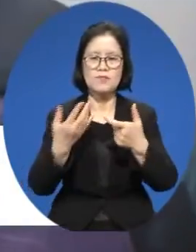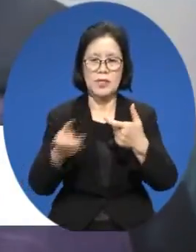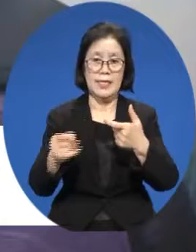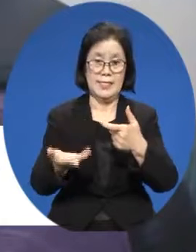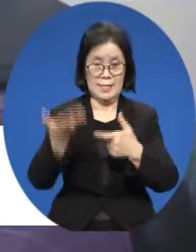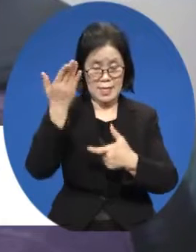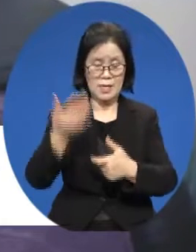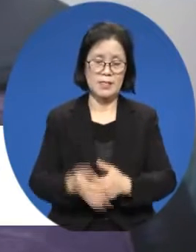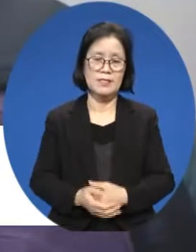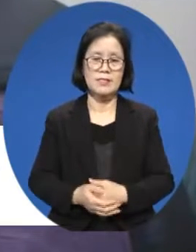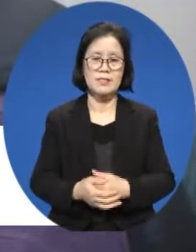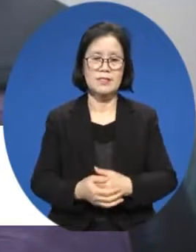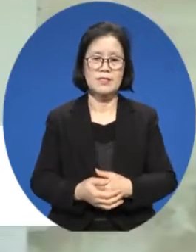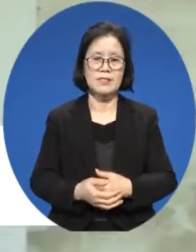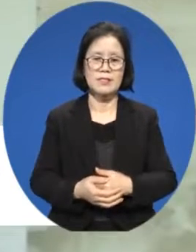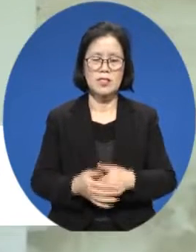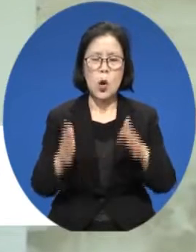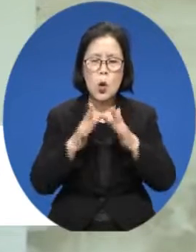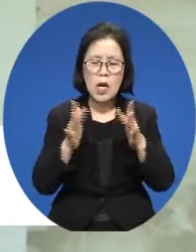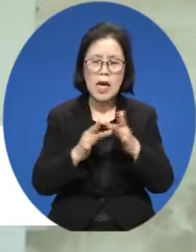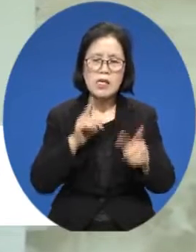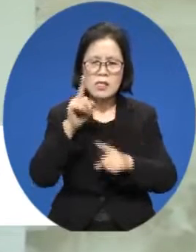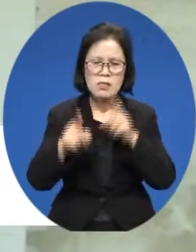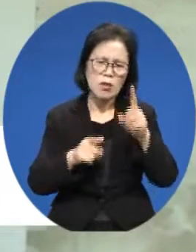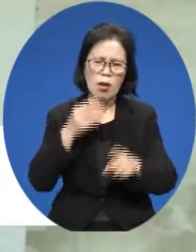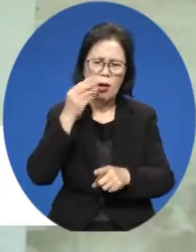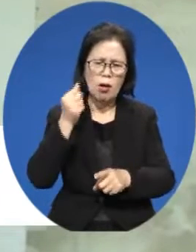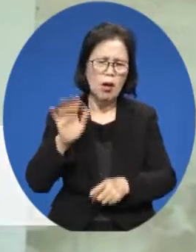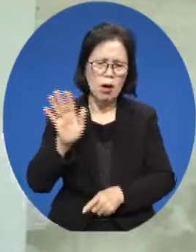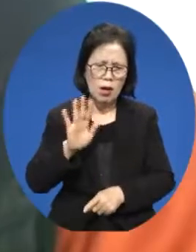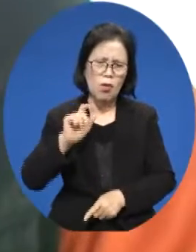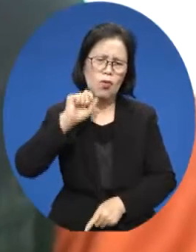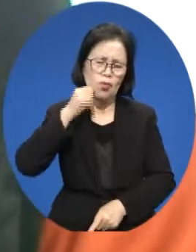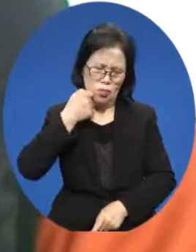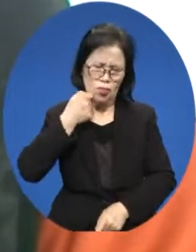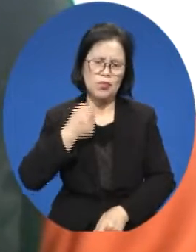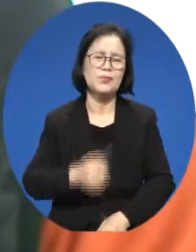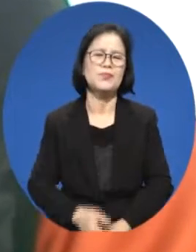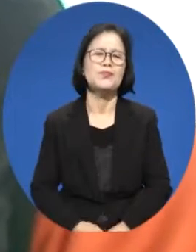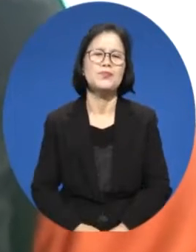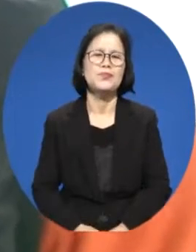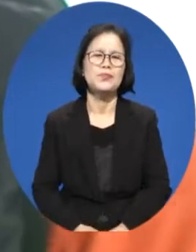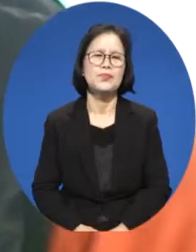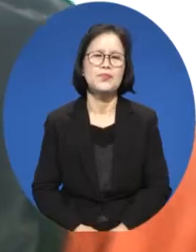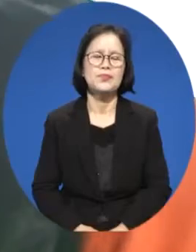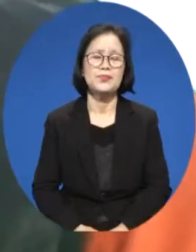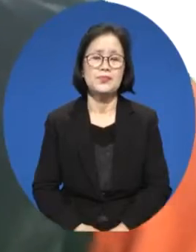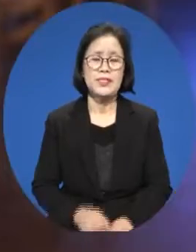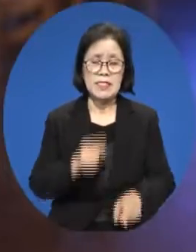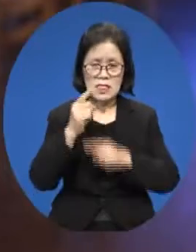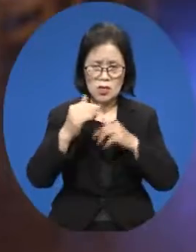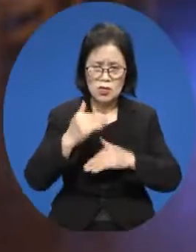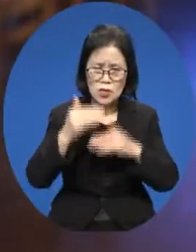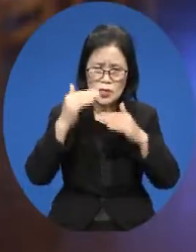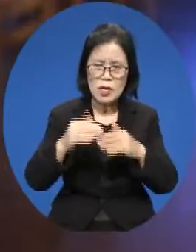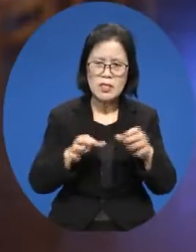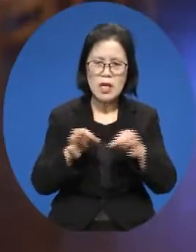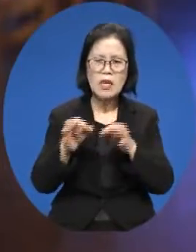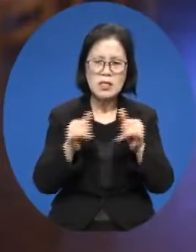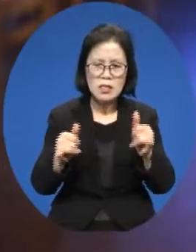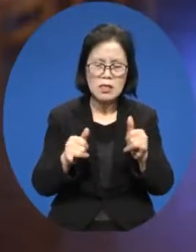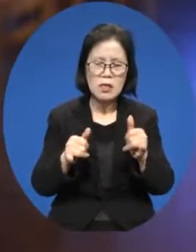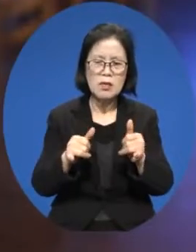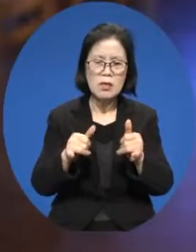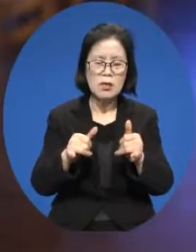이상으로 인터넷 등 온라인 신청에 익숙하지 않아 어려움을 겪고 있습니다. 신청 절차만 상인들의 발목을 잡은